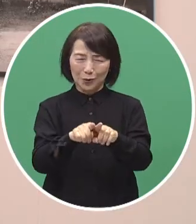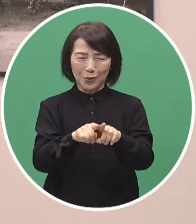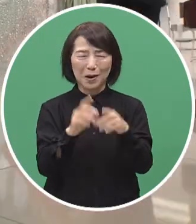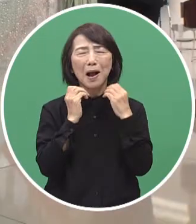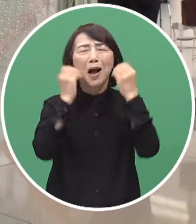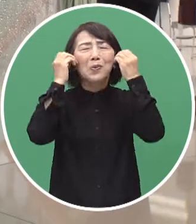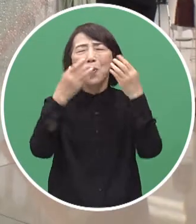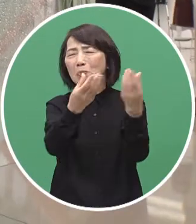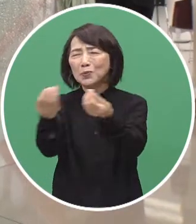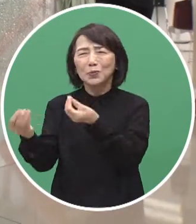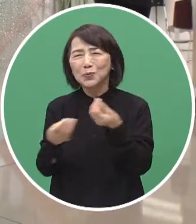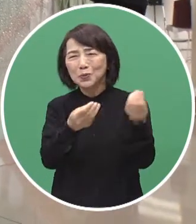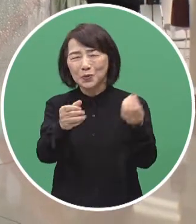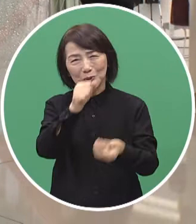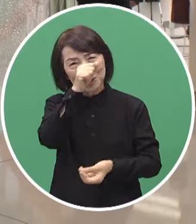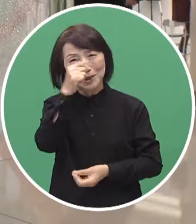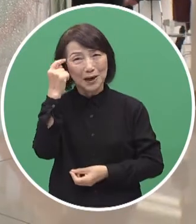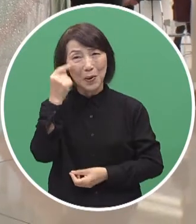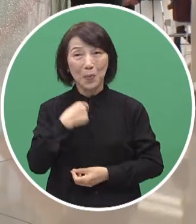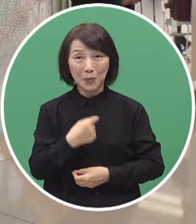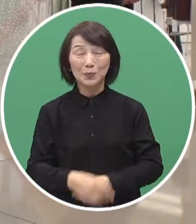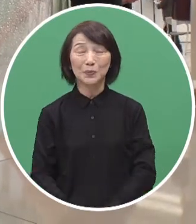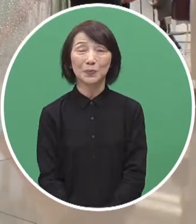感動を共有できたらいいなと。